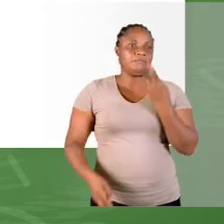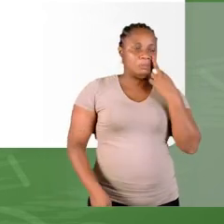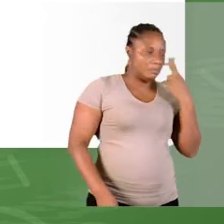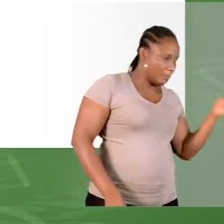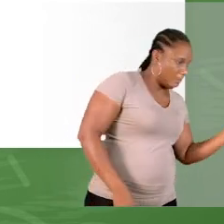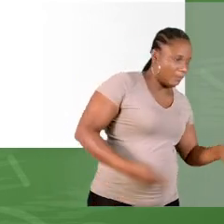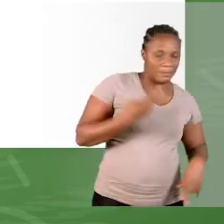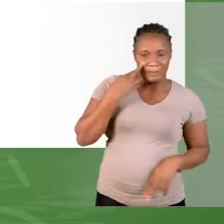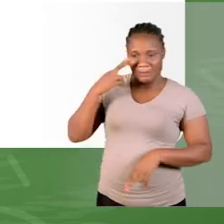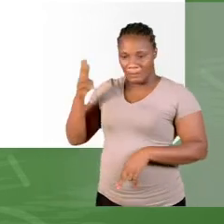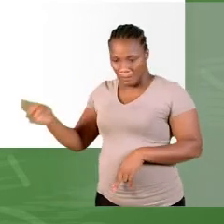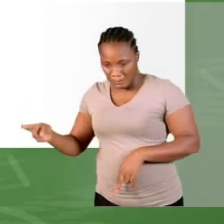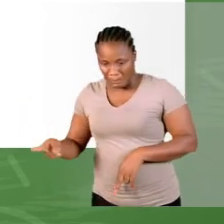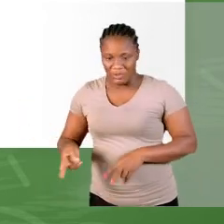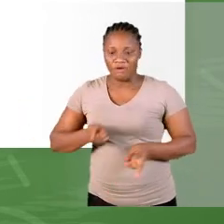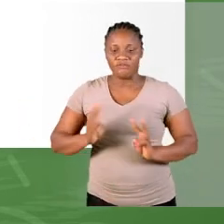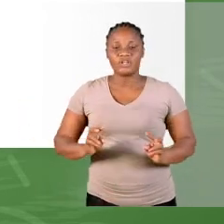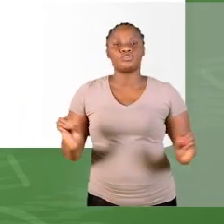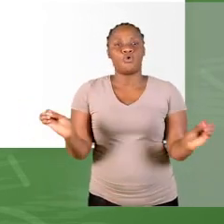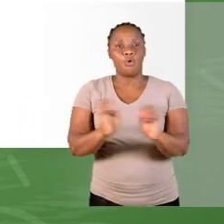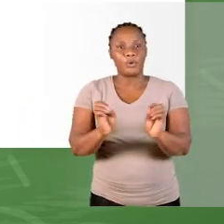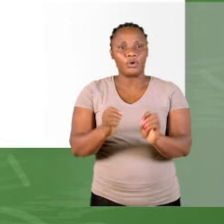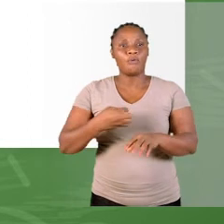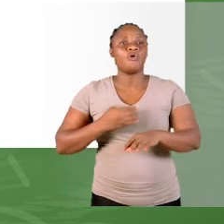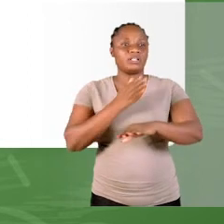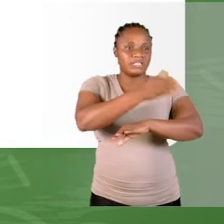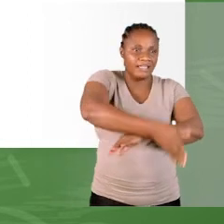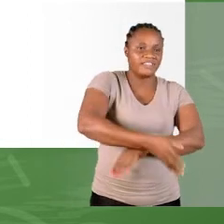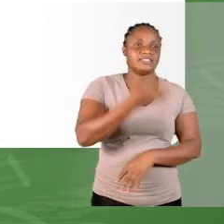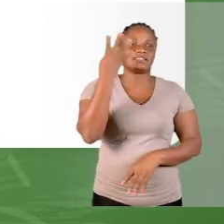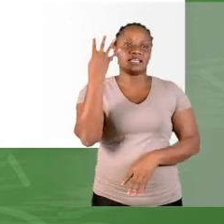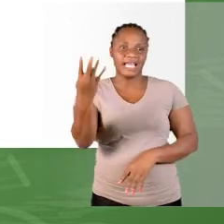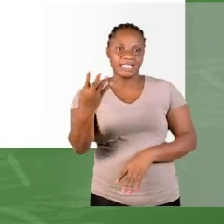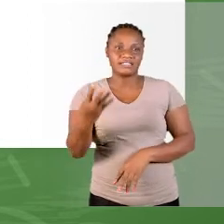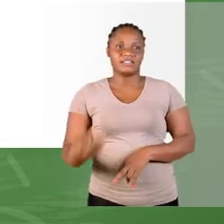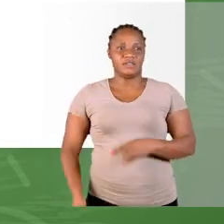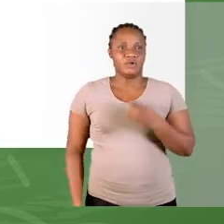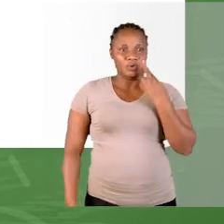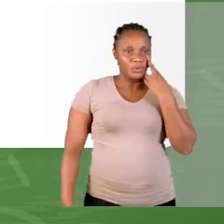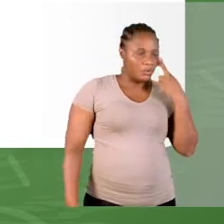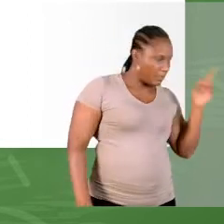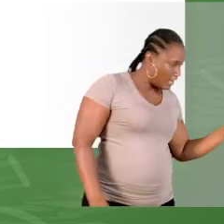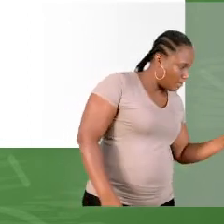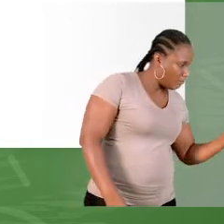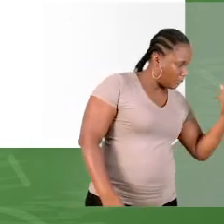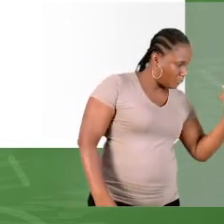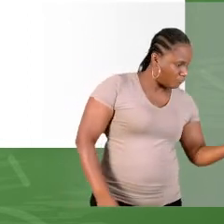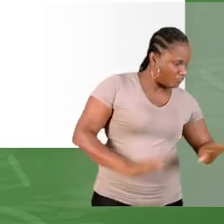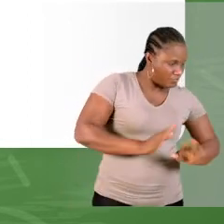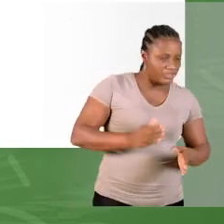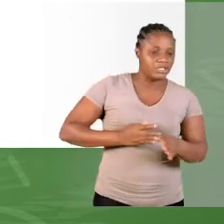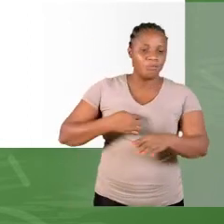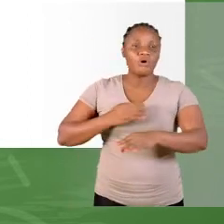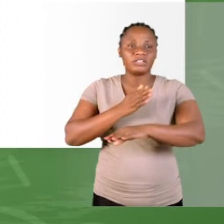à droite avant de traverser la rue. 4. Regardez seulement à gauche.